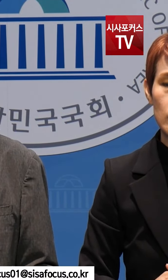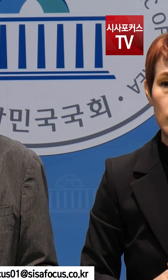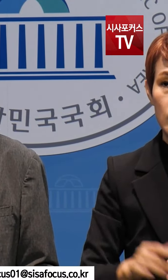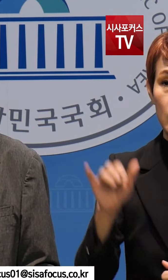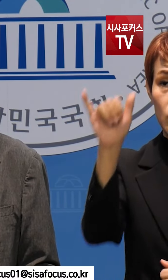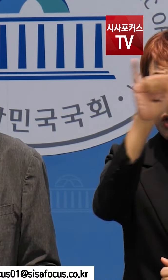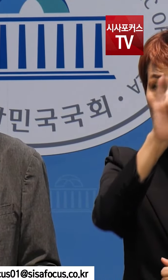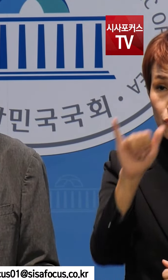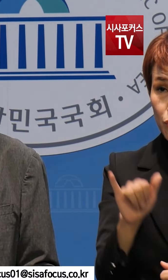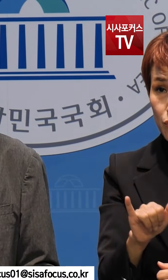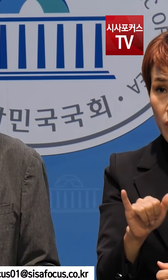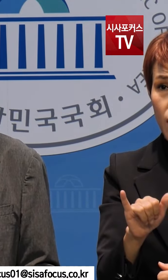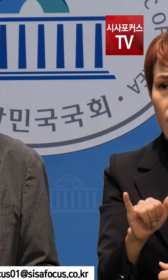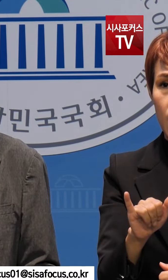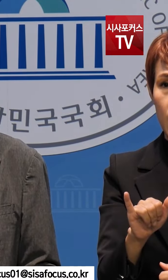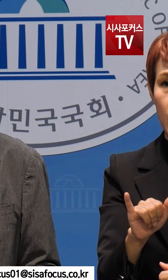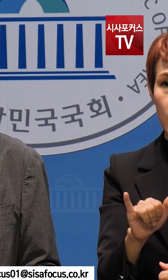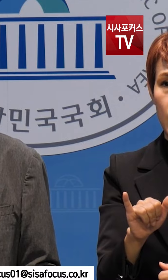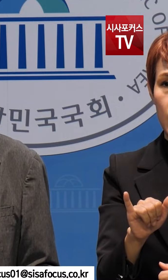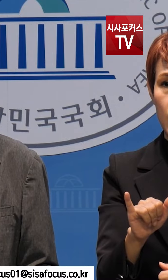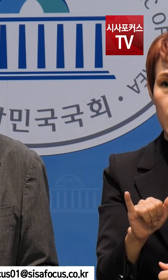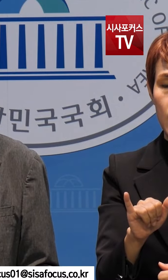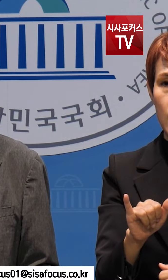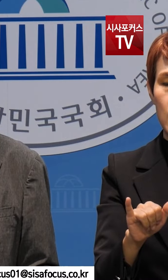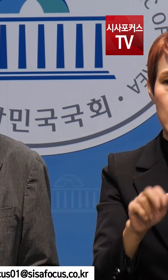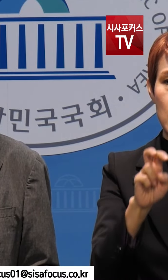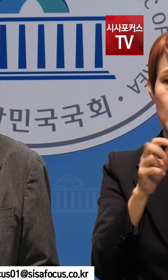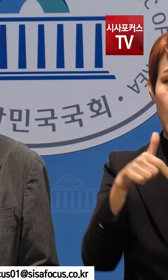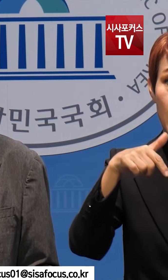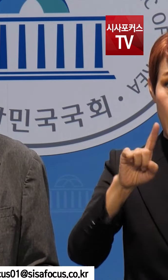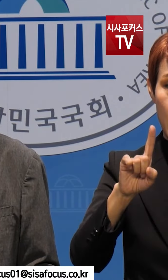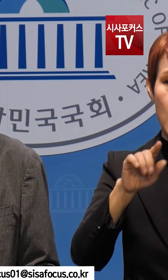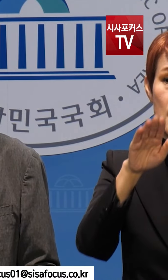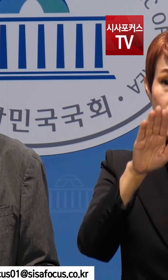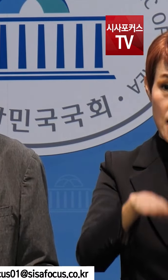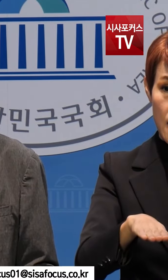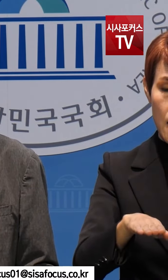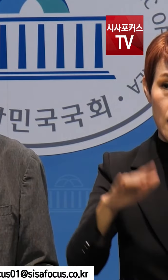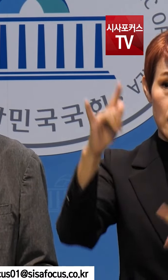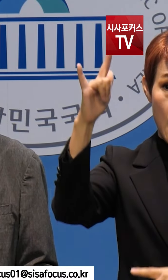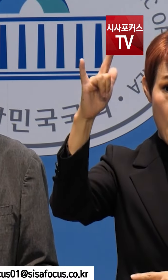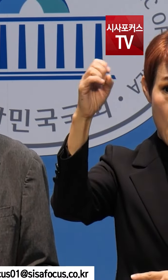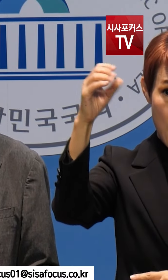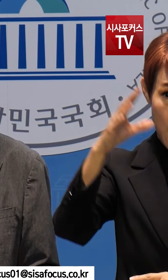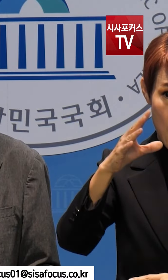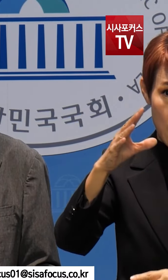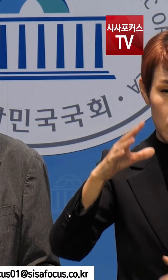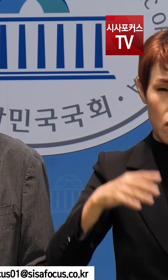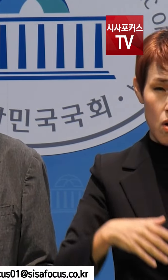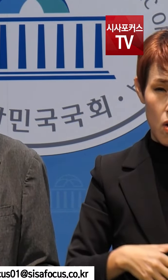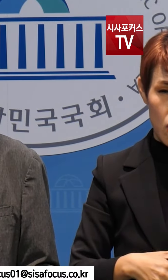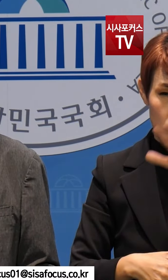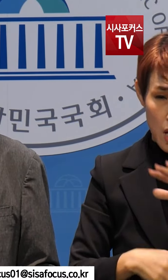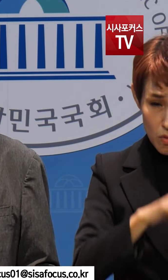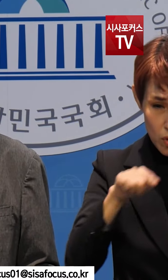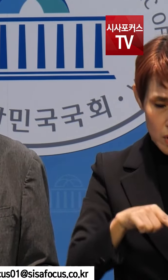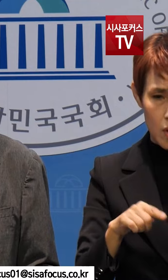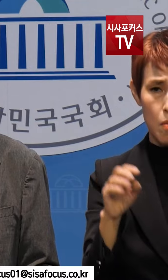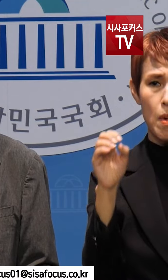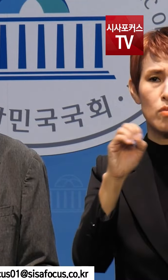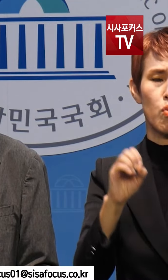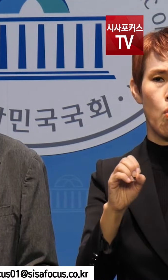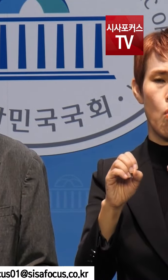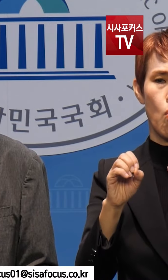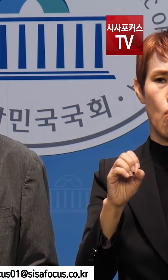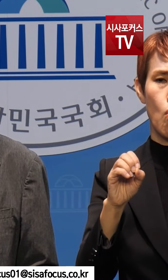전국에 설치된 1메가 이하 소규모 태양광은 전체 태양광 중 80%